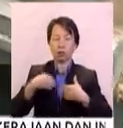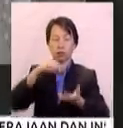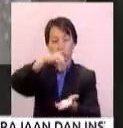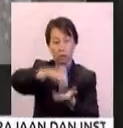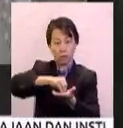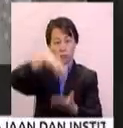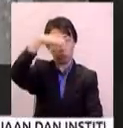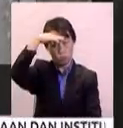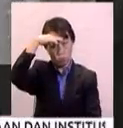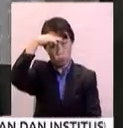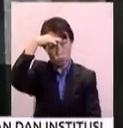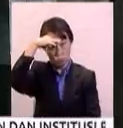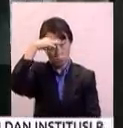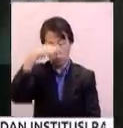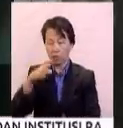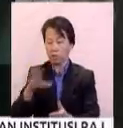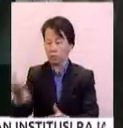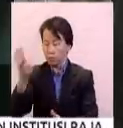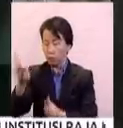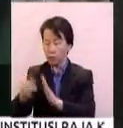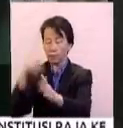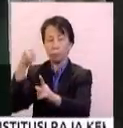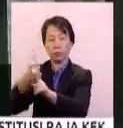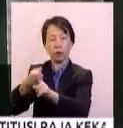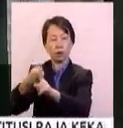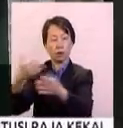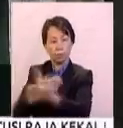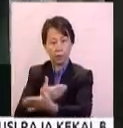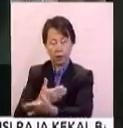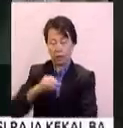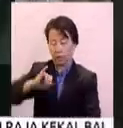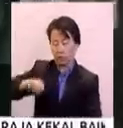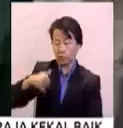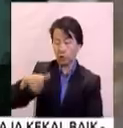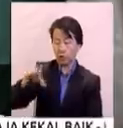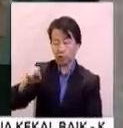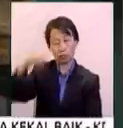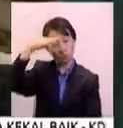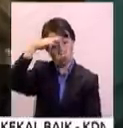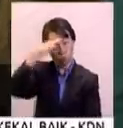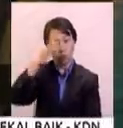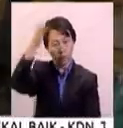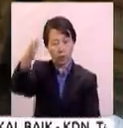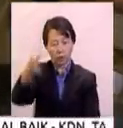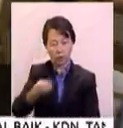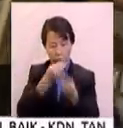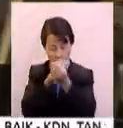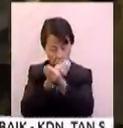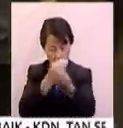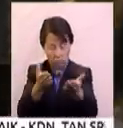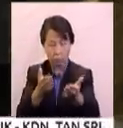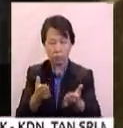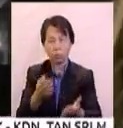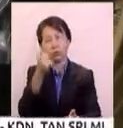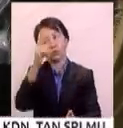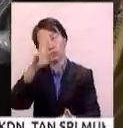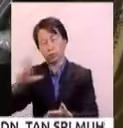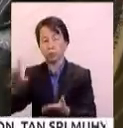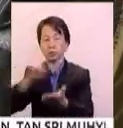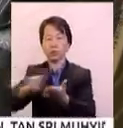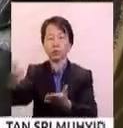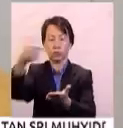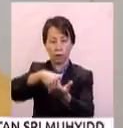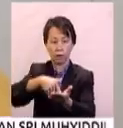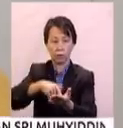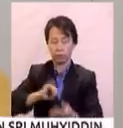Johor. Mengulas isu pelantikan pengarah baru JAS di negeri itu, ia akan diumumkan dalam tempoh beberapa minggu lagi.